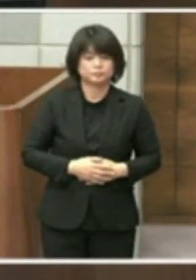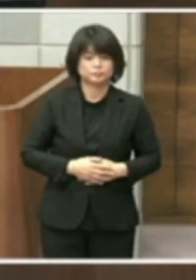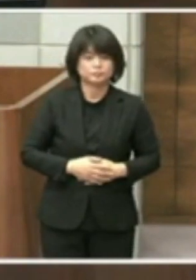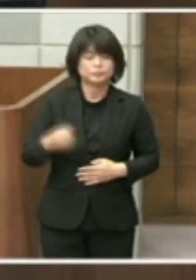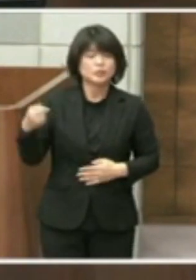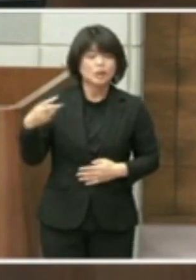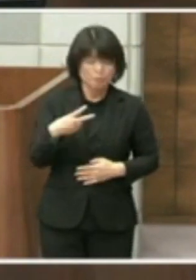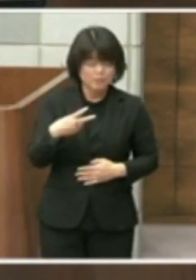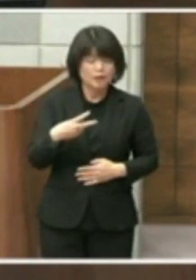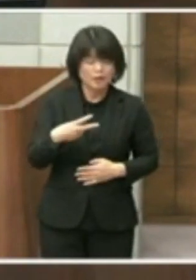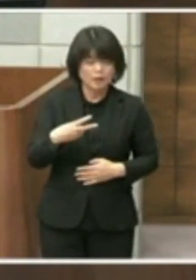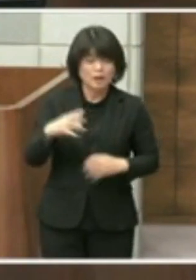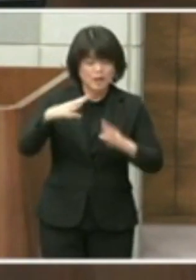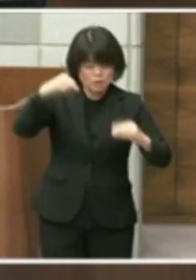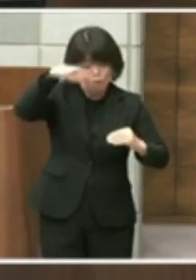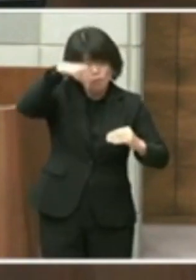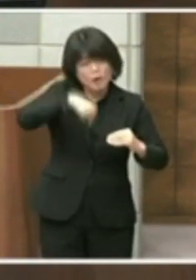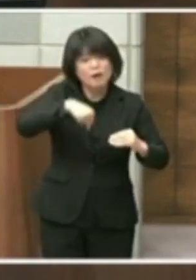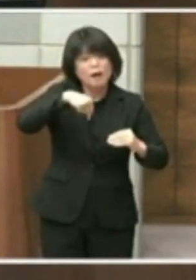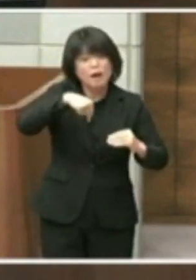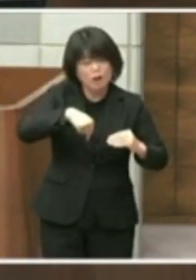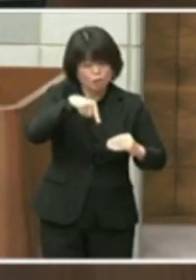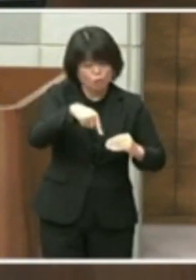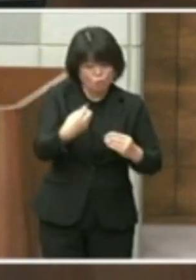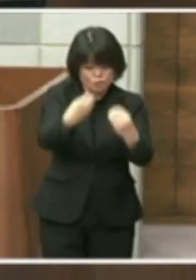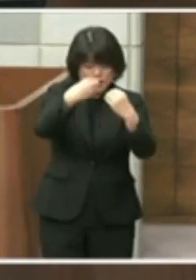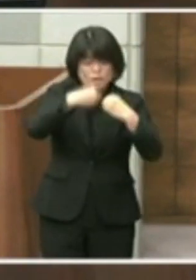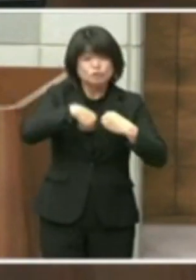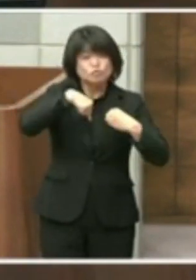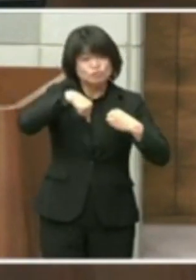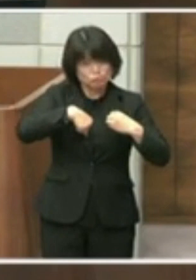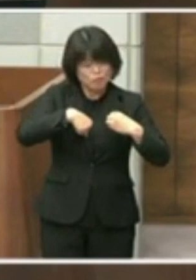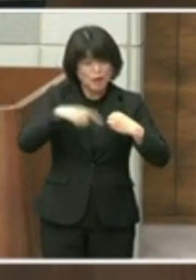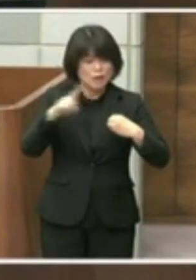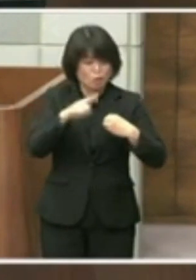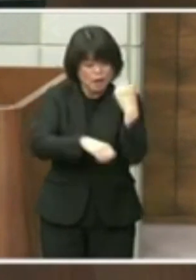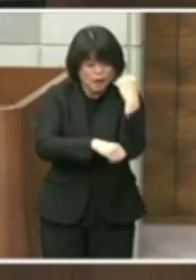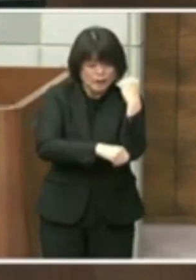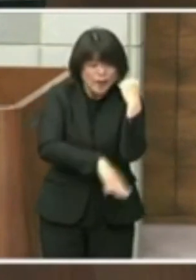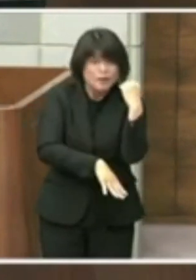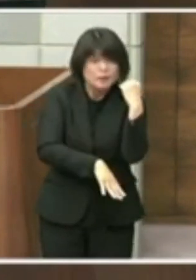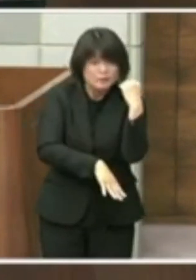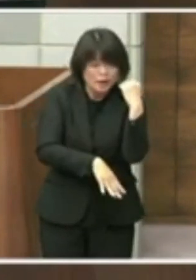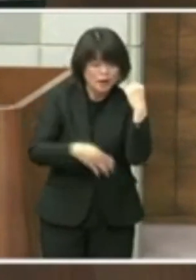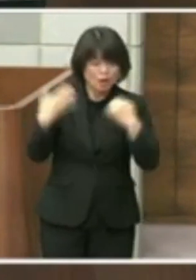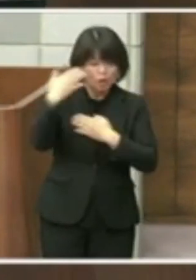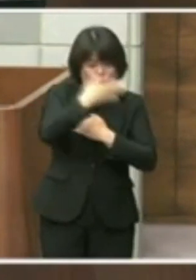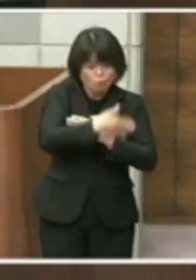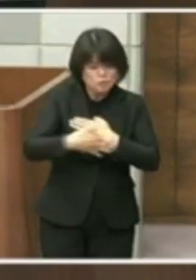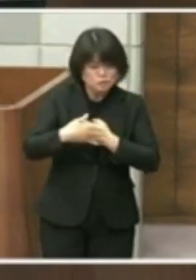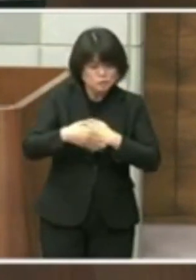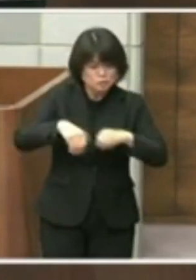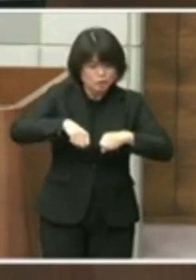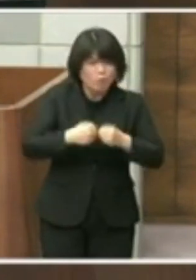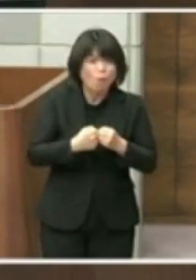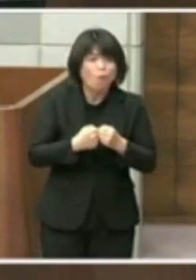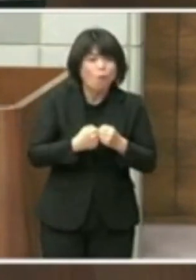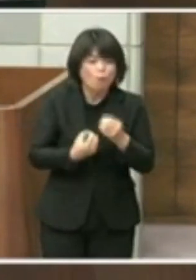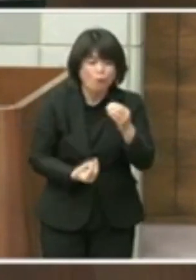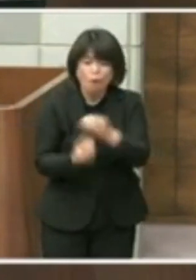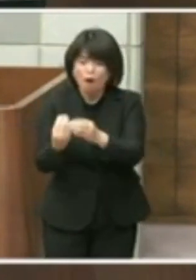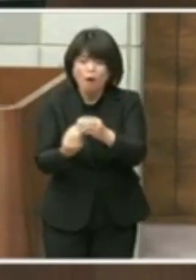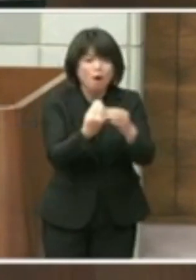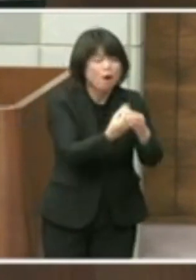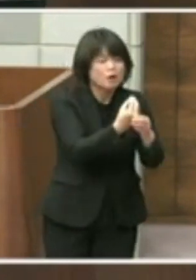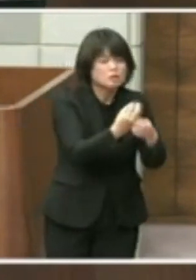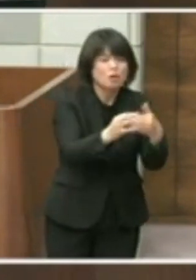また、国内において PFOS、PFOA の摂取が主たる要因とみられる個人の健康被害が発生した